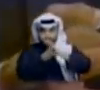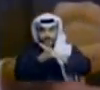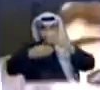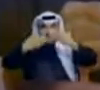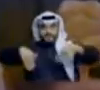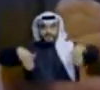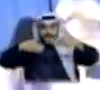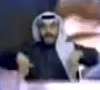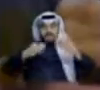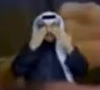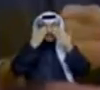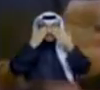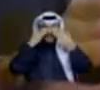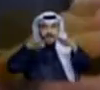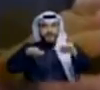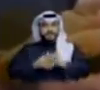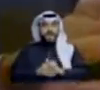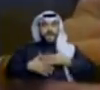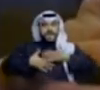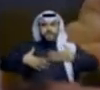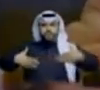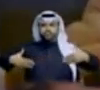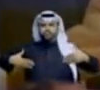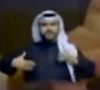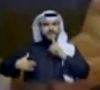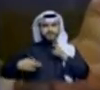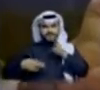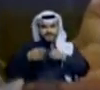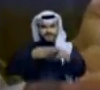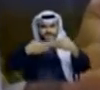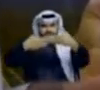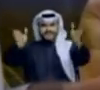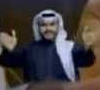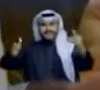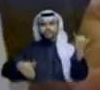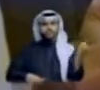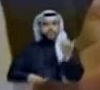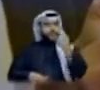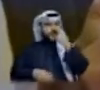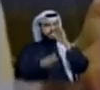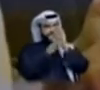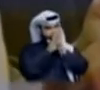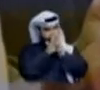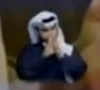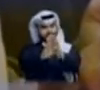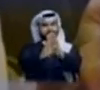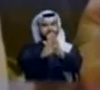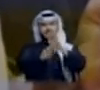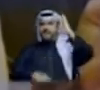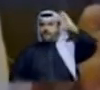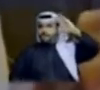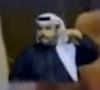بالإعاقة البصرية، وسعد ذلك بأنهم خصوه للمرأة حتى نساعد كل